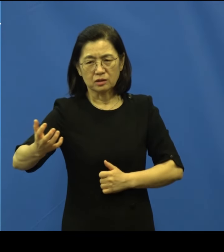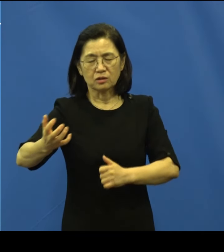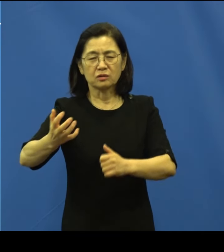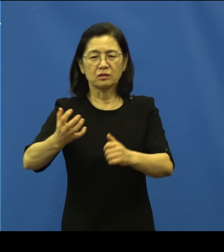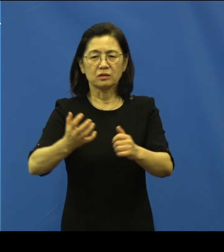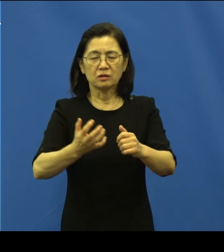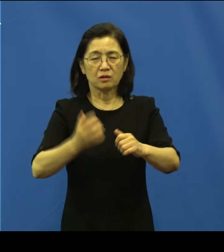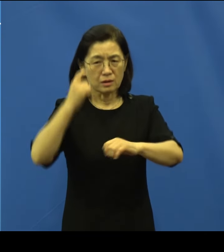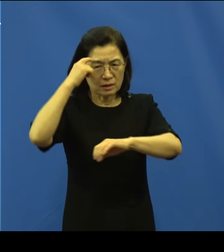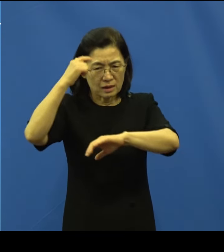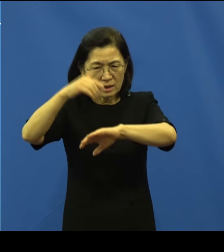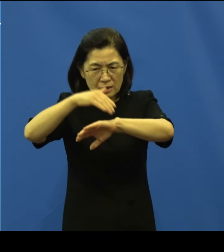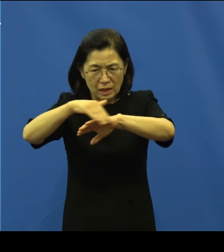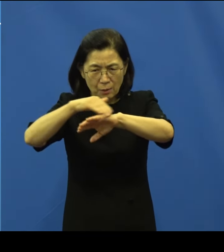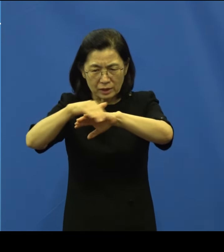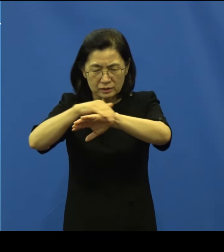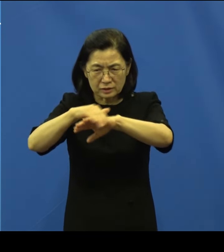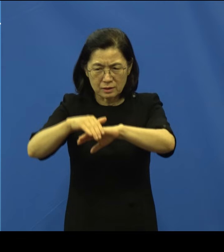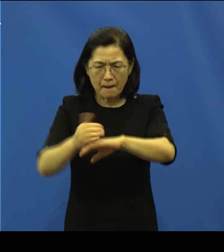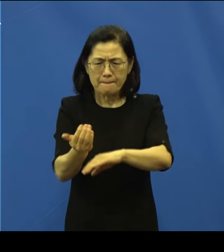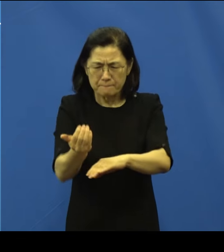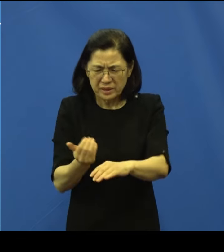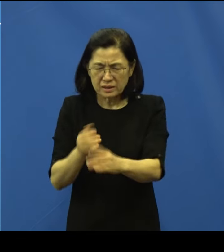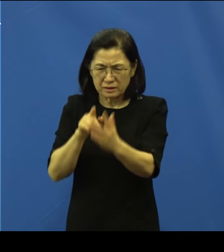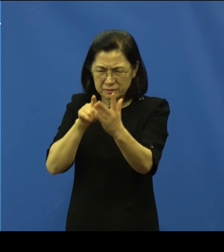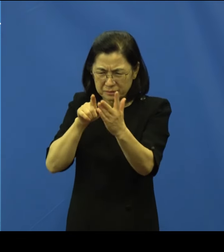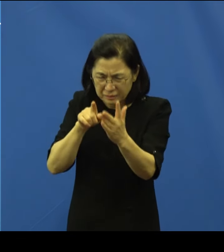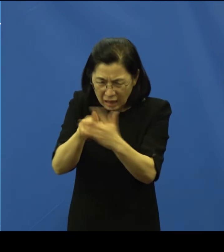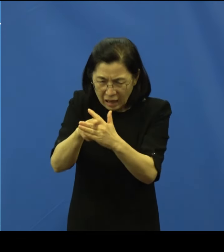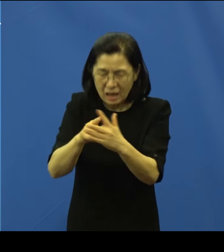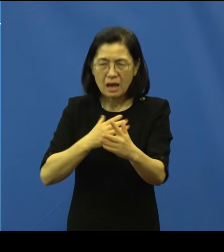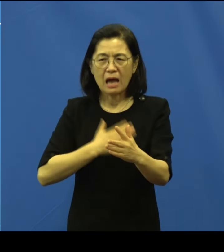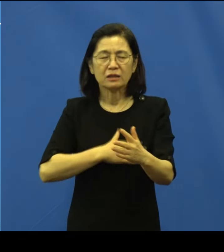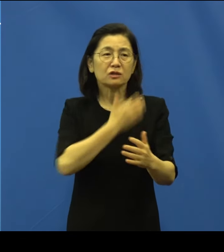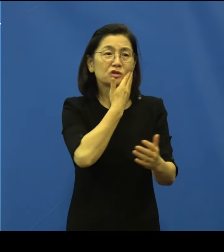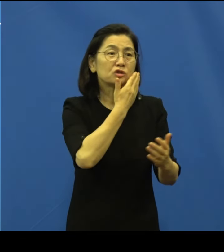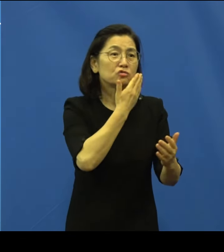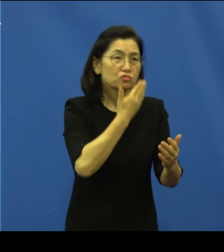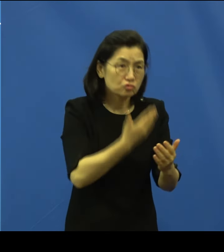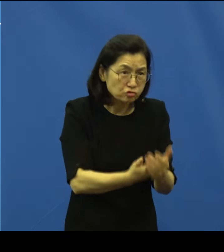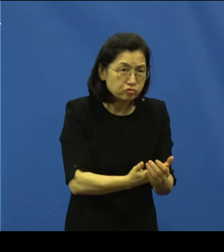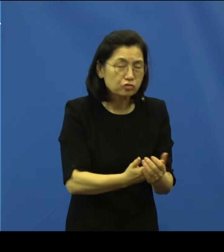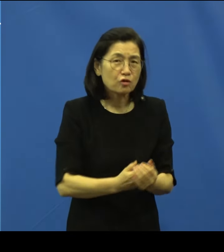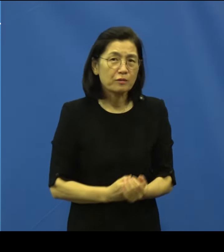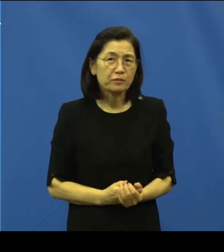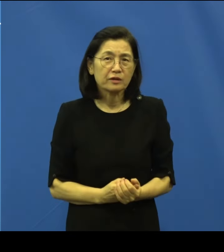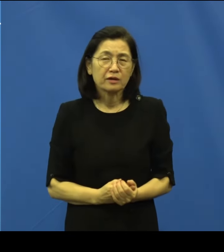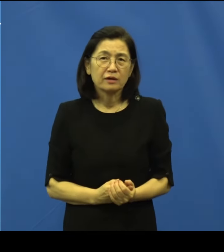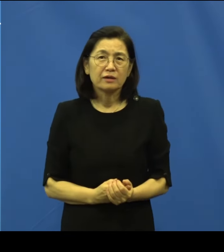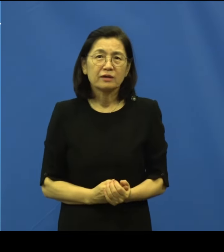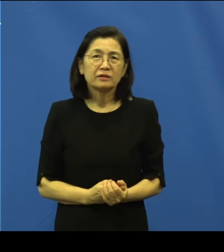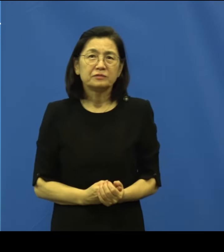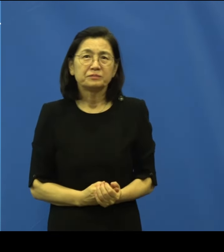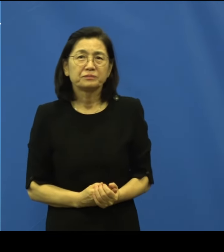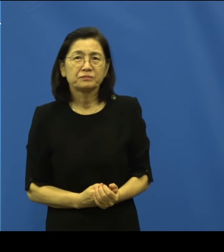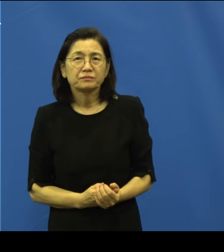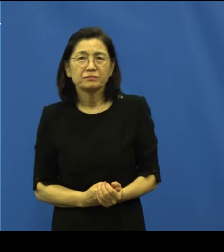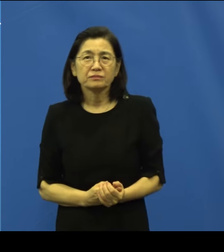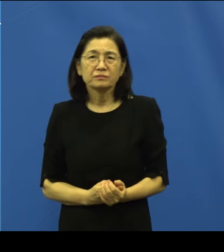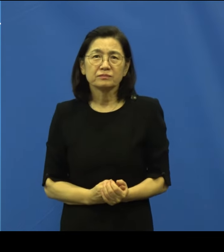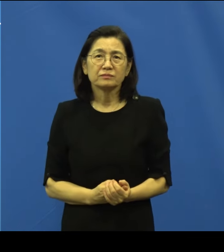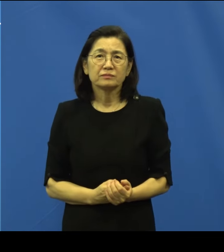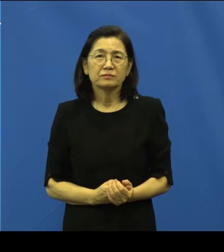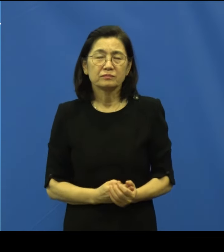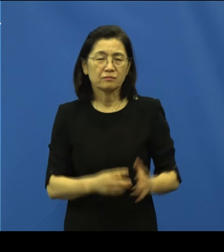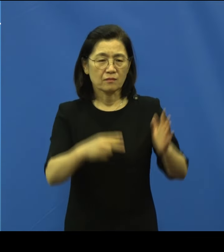매복해 놓았는지 이제 이런 것들을 알아야 되는 것입니다. 자, 그런데 이제 이 모든 이